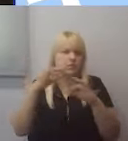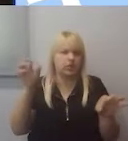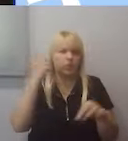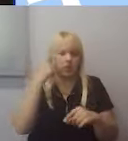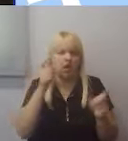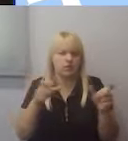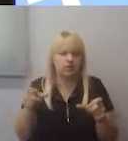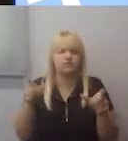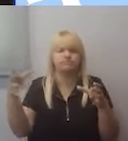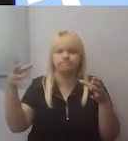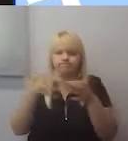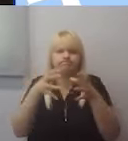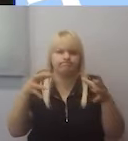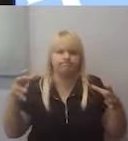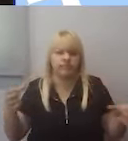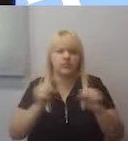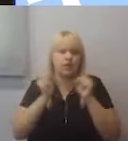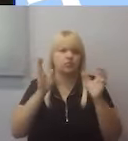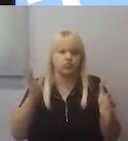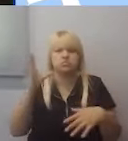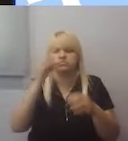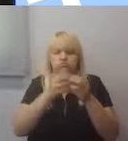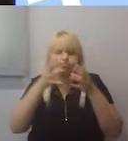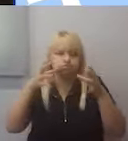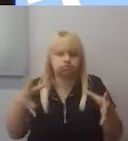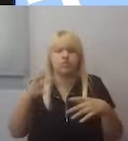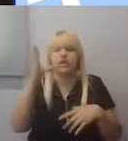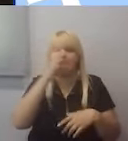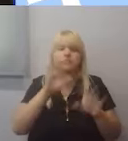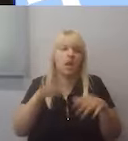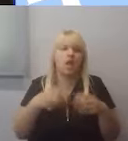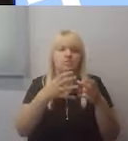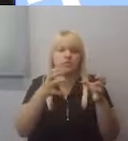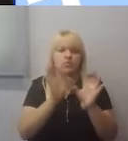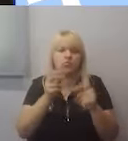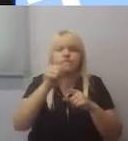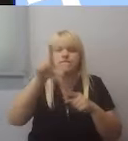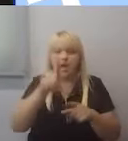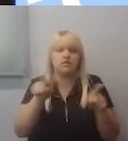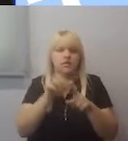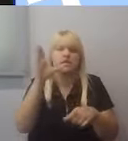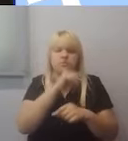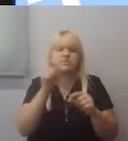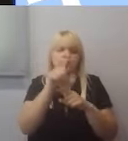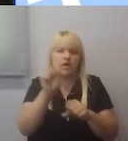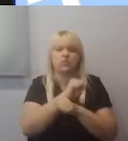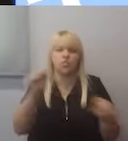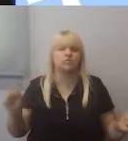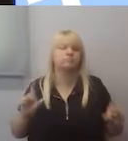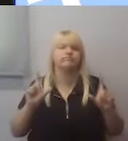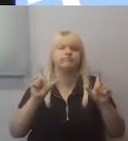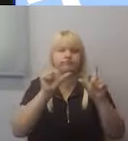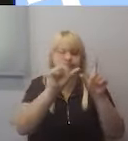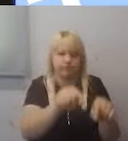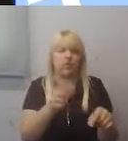kāpināt mūsu iespējas un lai tās brigādes būtu vairāk un lai mēs varētu pēc iespējas vairāk nodrošināt tos uzdevumus kas mums ir uzdoti